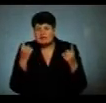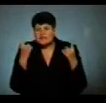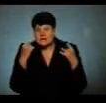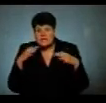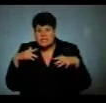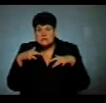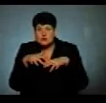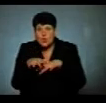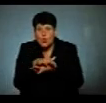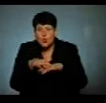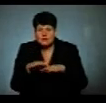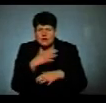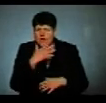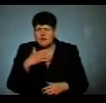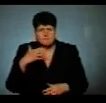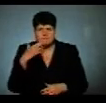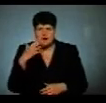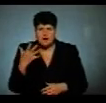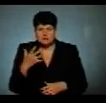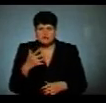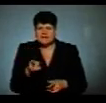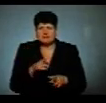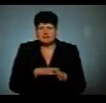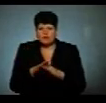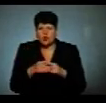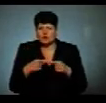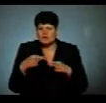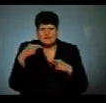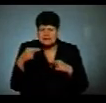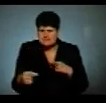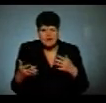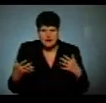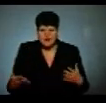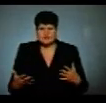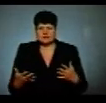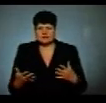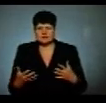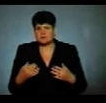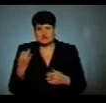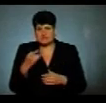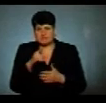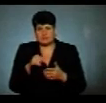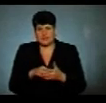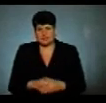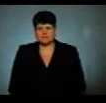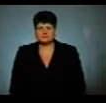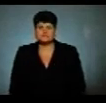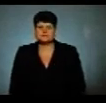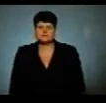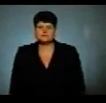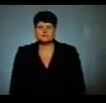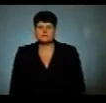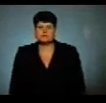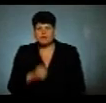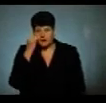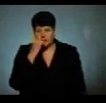дуже багато, ну, там не дотримати ні дистанції, ну, дуже цікавить таке питання.